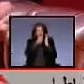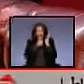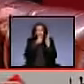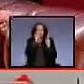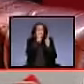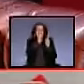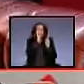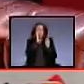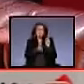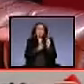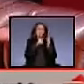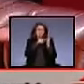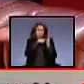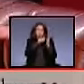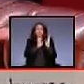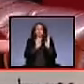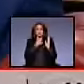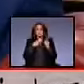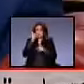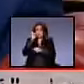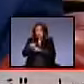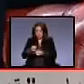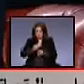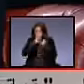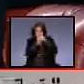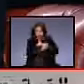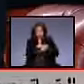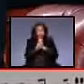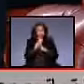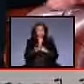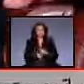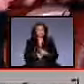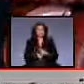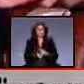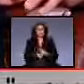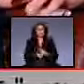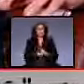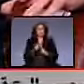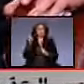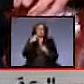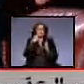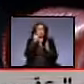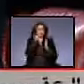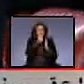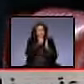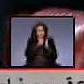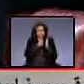فدي انا اللي فرحني كمان ان احنا رجعنا للادب. مروان عامل حاله برضه حلوه جدا، يعني جامع ما بين